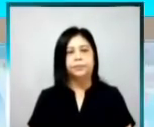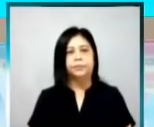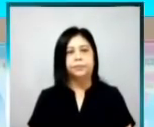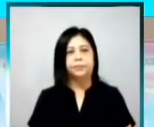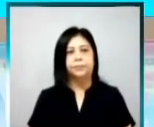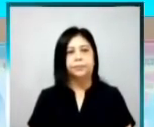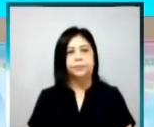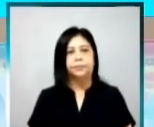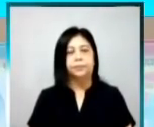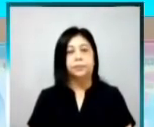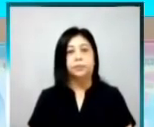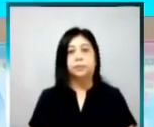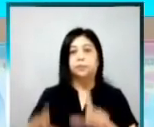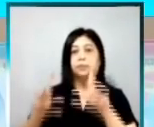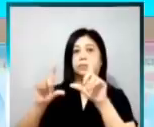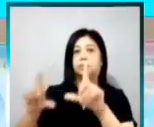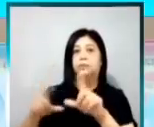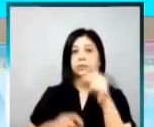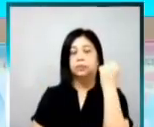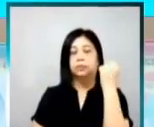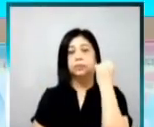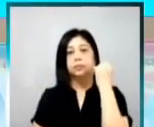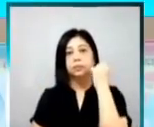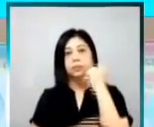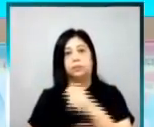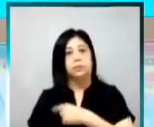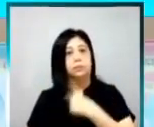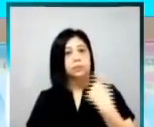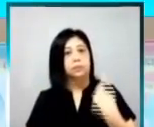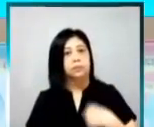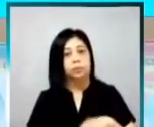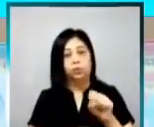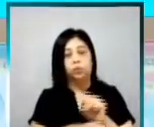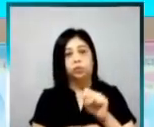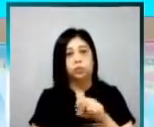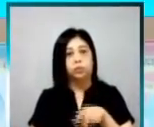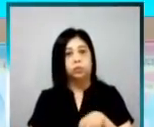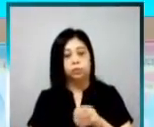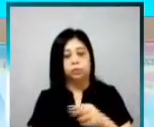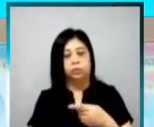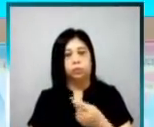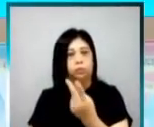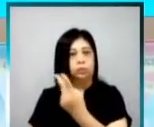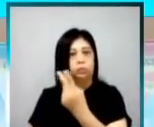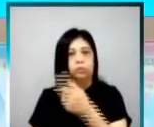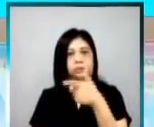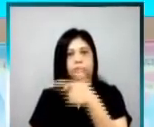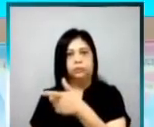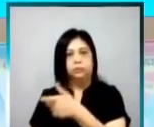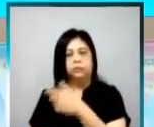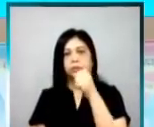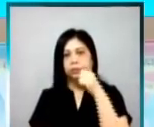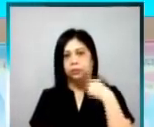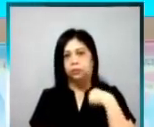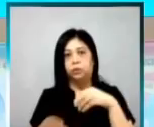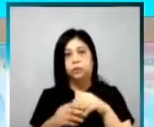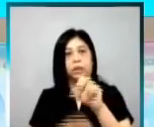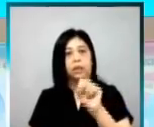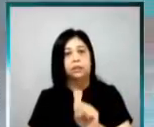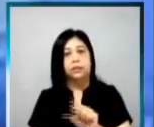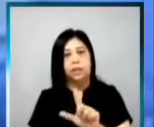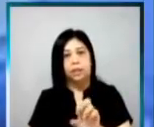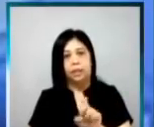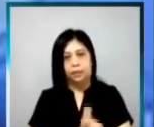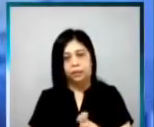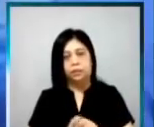Suspect daw sa pagnanakaw sa mga Chinese na nagtatrabaho sa Pogo ang dalawang napatay sa encuentro kahapon sa South Luzon Expressway. Sa